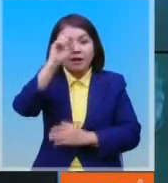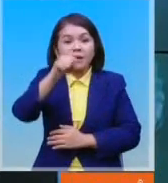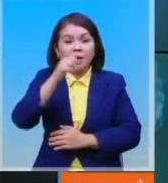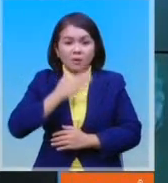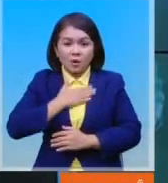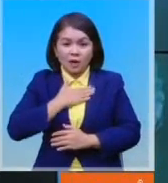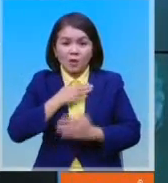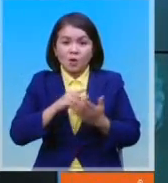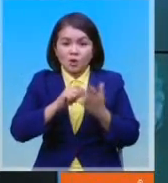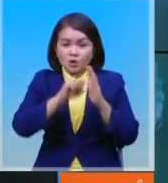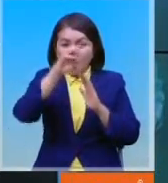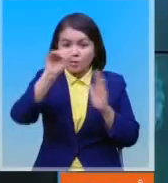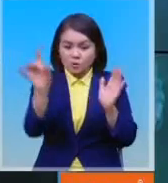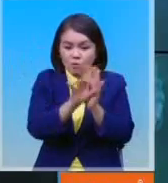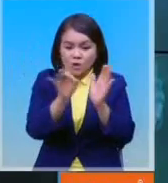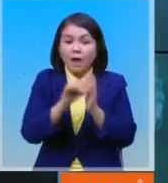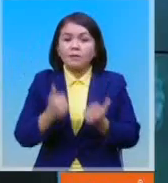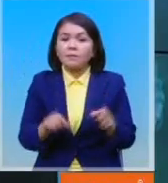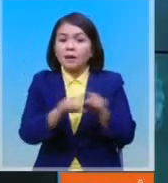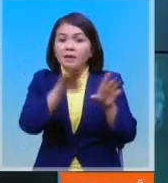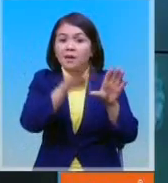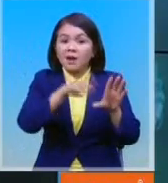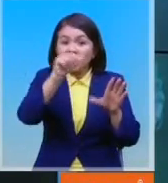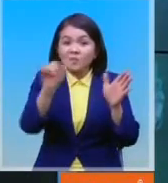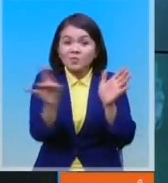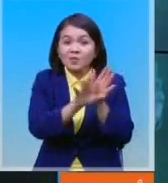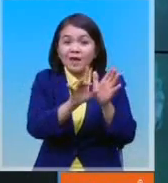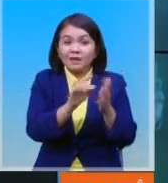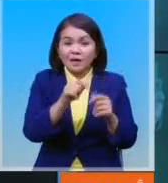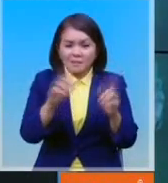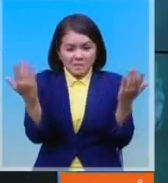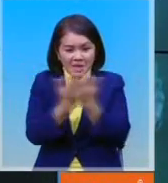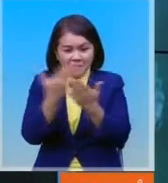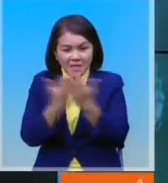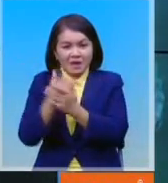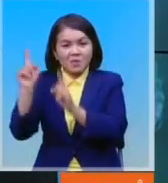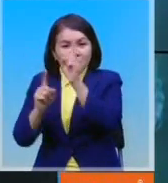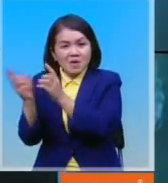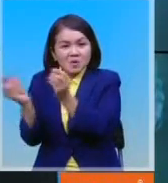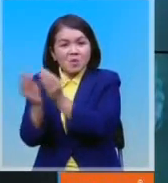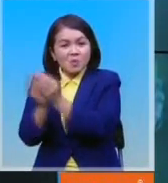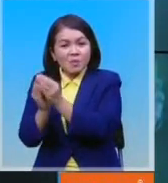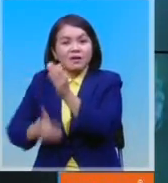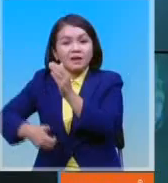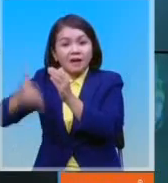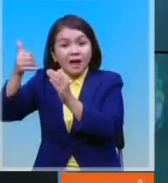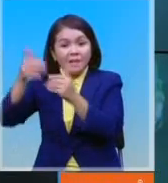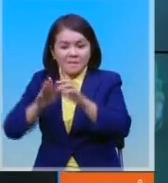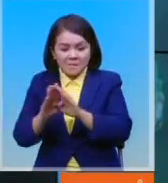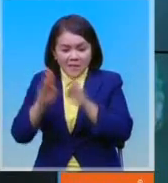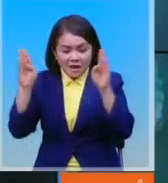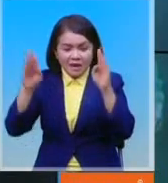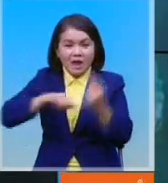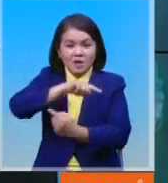ทรานซ์รุ่นสุดท้าย ดิฉันก็เอนทรานซ ์อยู่นะครับแต่สมัยนี้ก็เป็นแอดมิชชั่นแล้วแล้วก็มีการเปิดสอบตรงด้วย5รอบที่เรียกว่